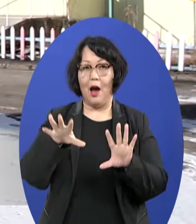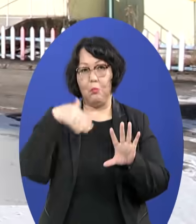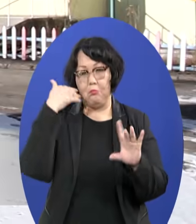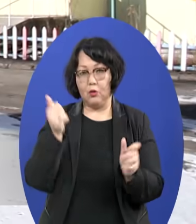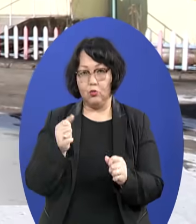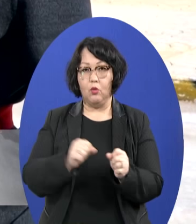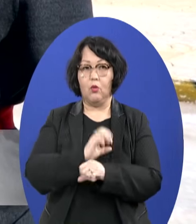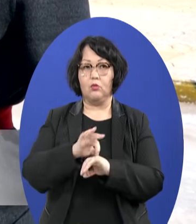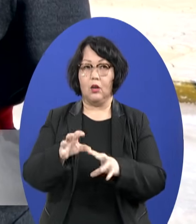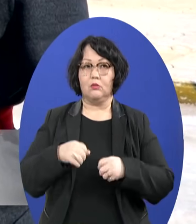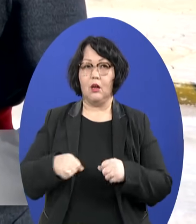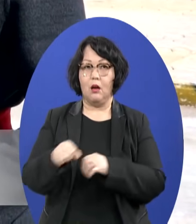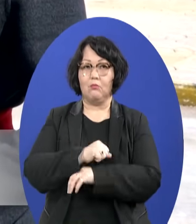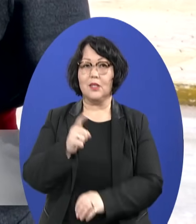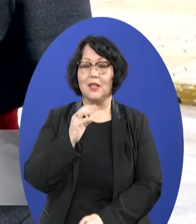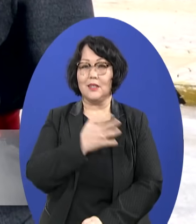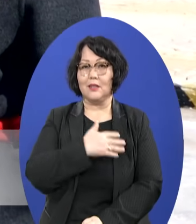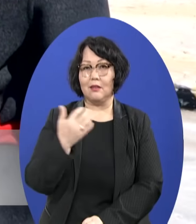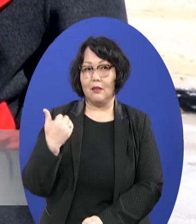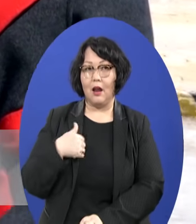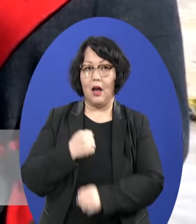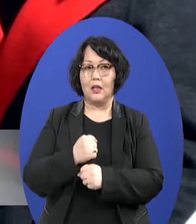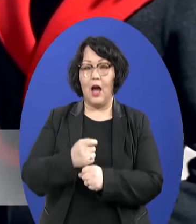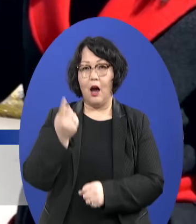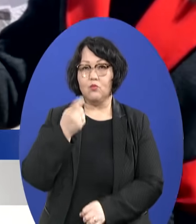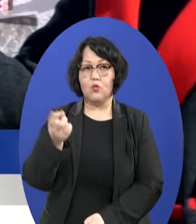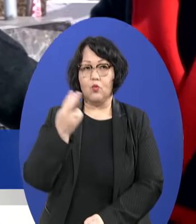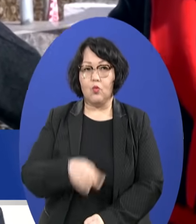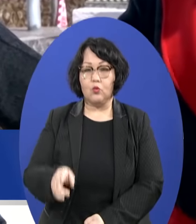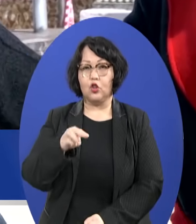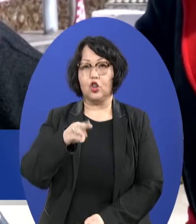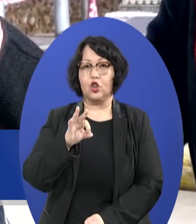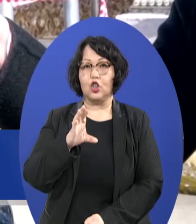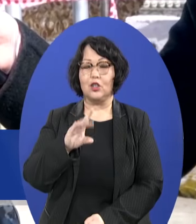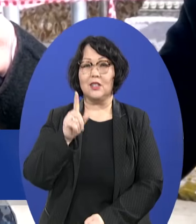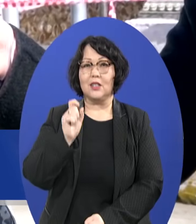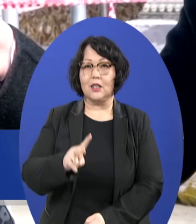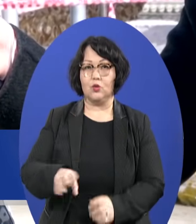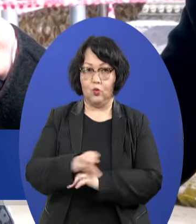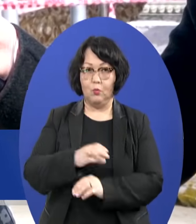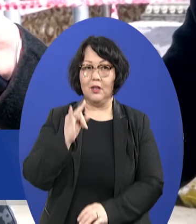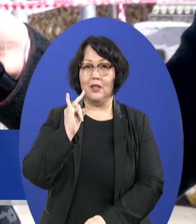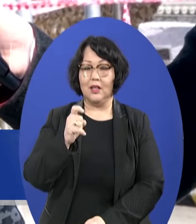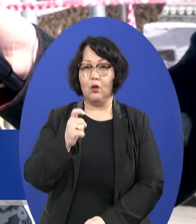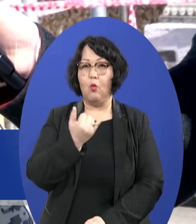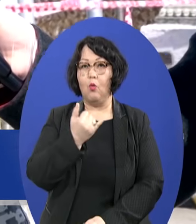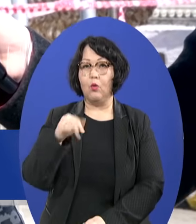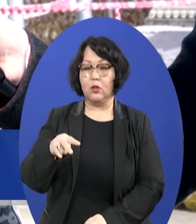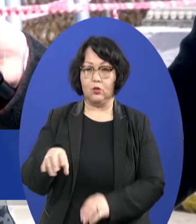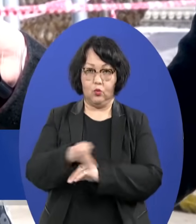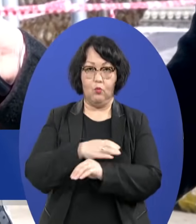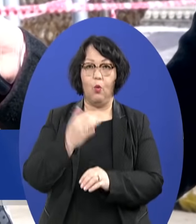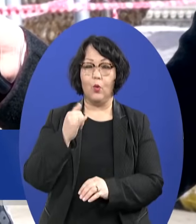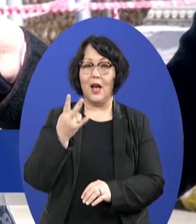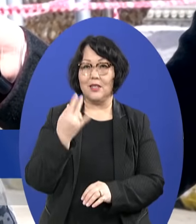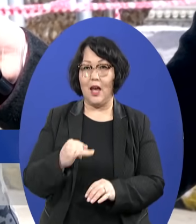их уул суман дээр ажиллаж байна. За хамгийн одоо хүндрэлтэй байгаа сум бол Тосон Цэнгэл сум байна. За их уул сум байна. Дараачаар нь Хүлээстэй сум байна. Энэ одоо